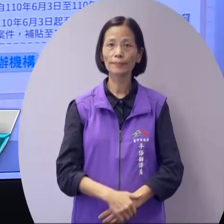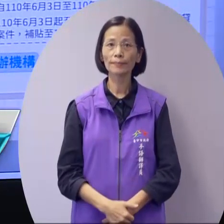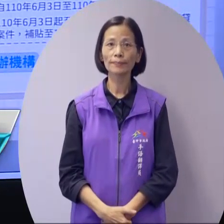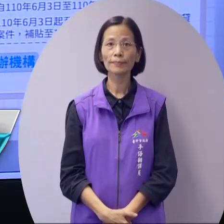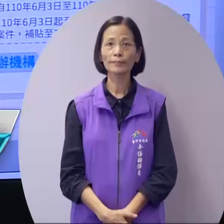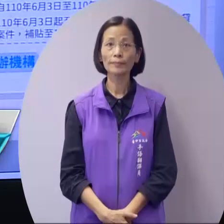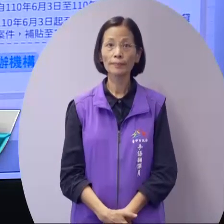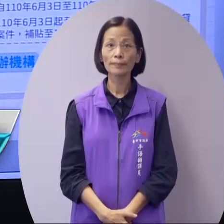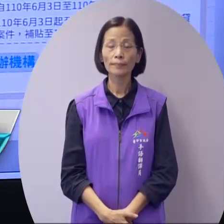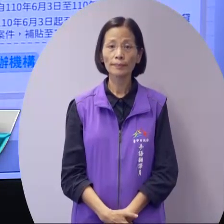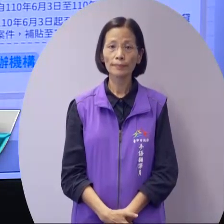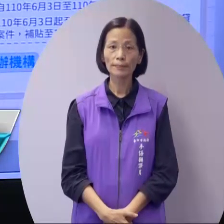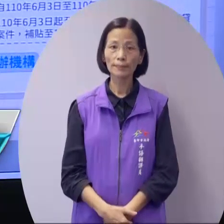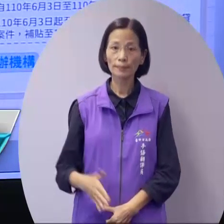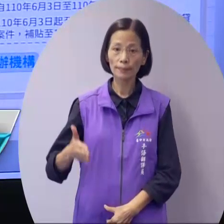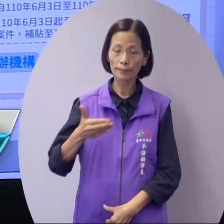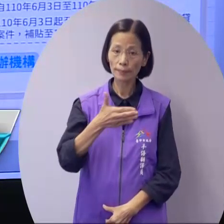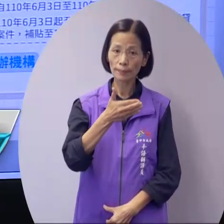那